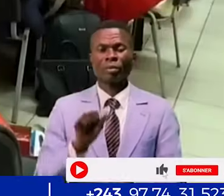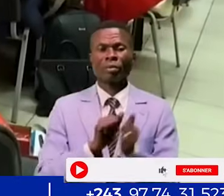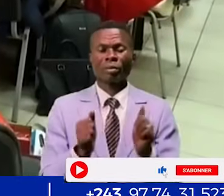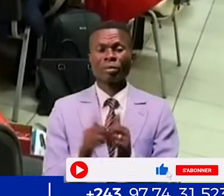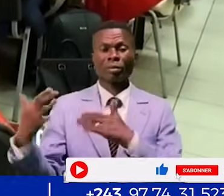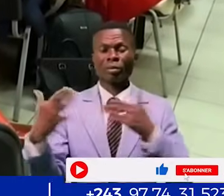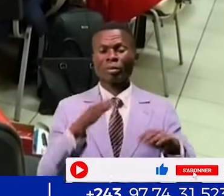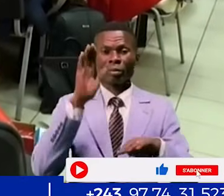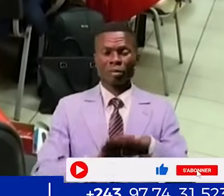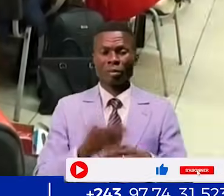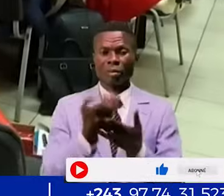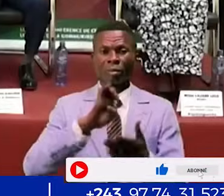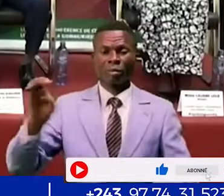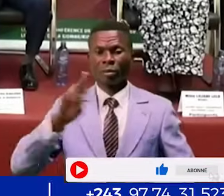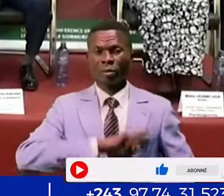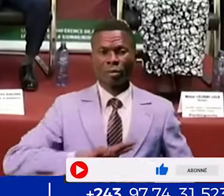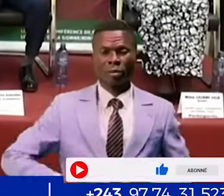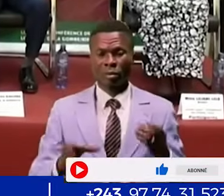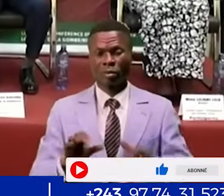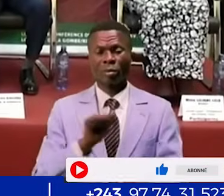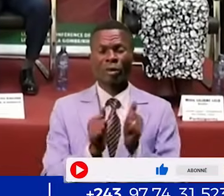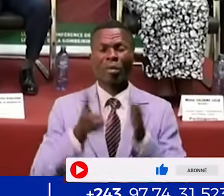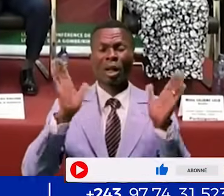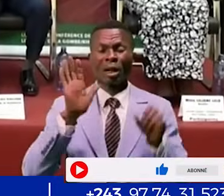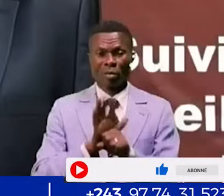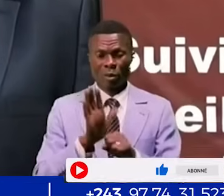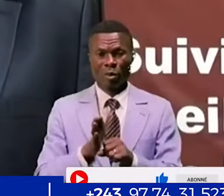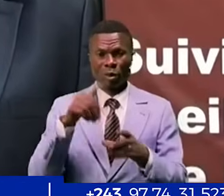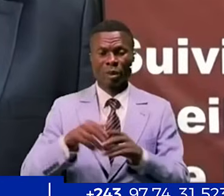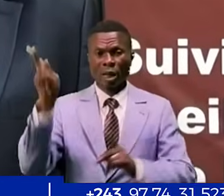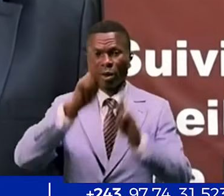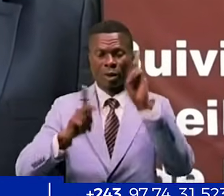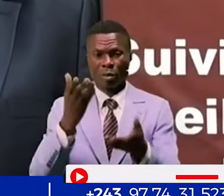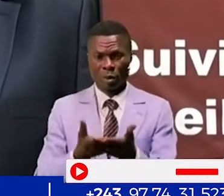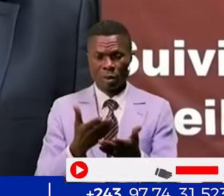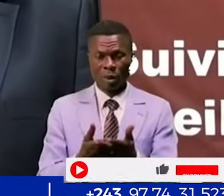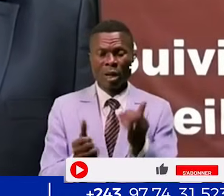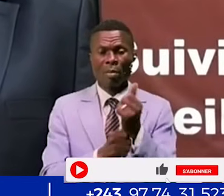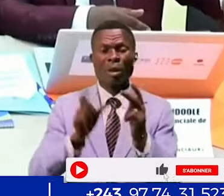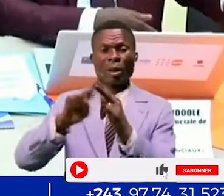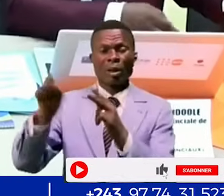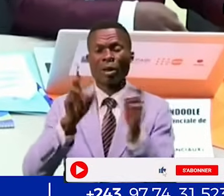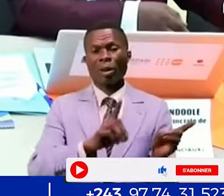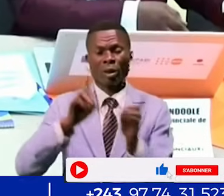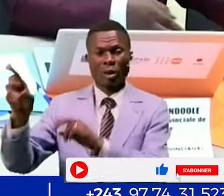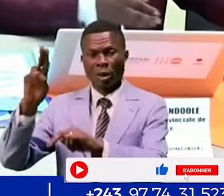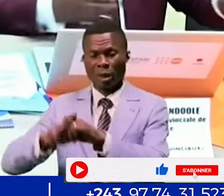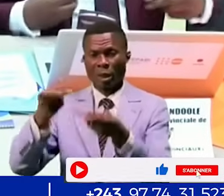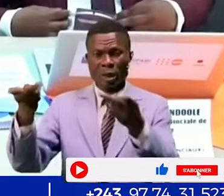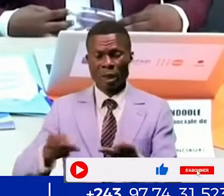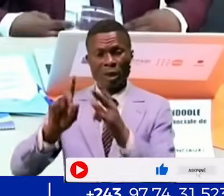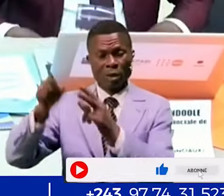des guerres qui sévit dans la partie est a beaucoup d'effets néfastes au sein de la population. Les déplacés des guerres éternées dans les camps